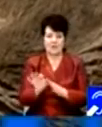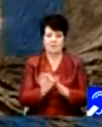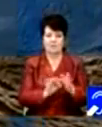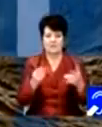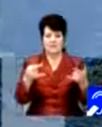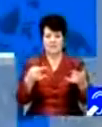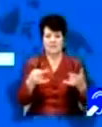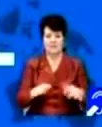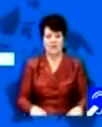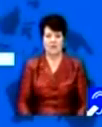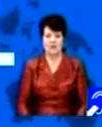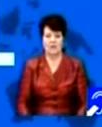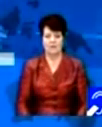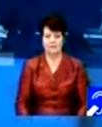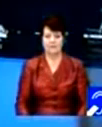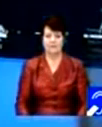telejurnal.